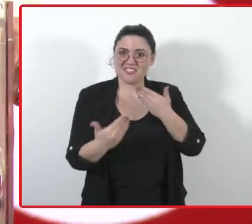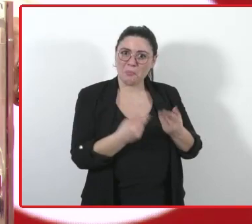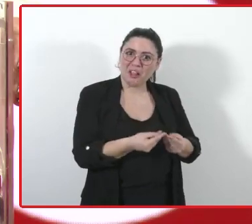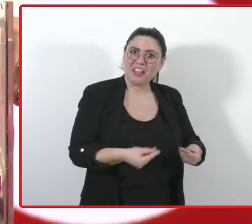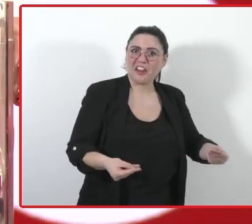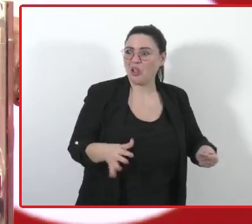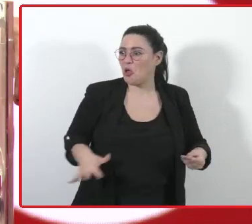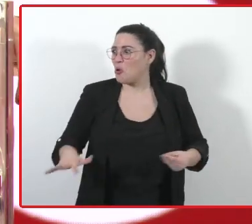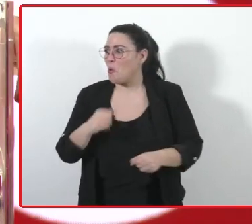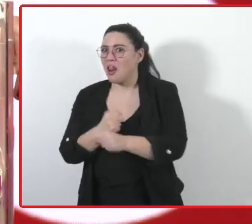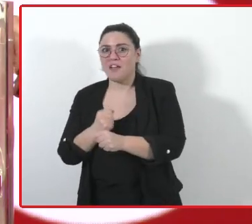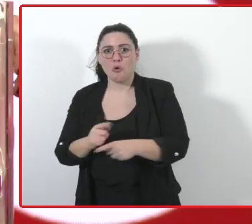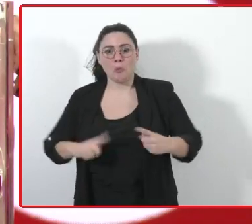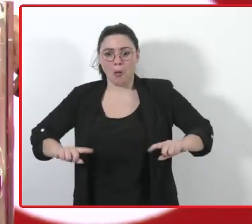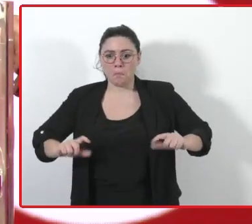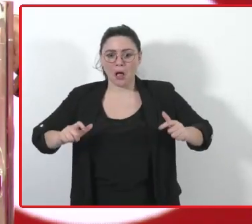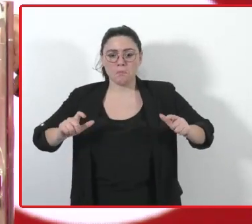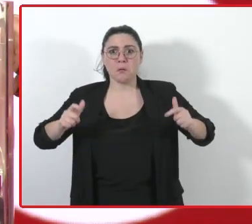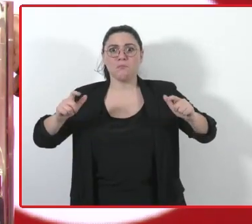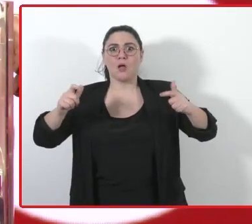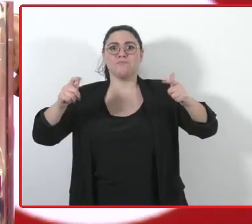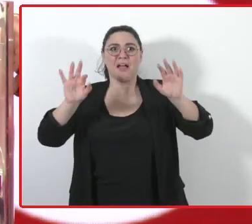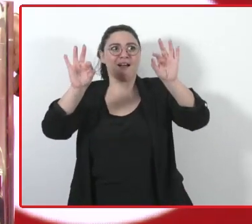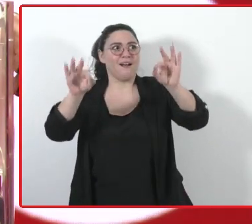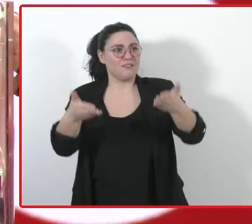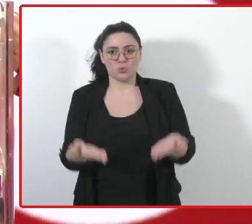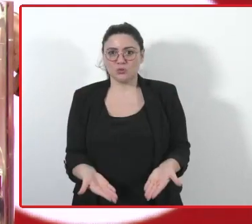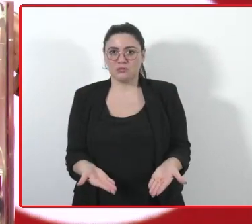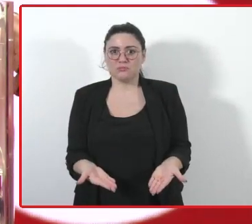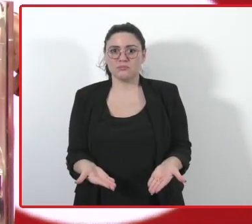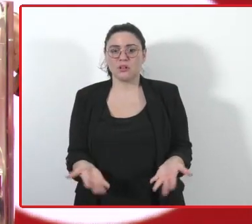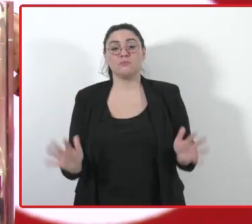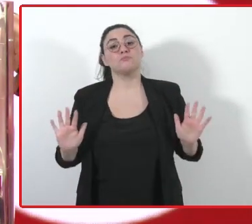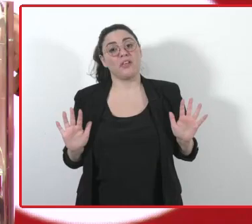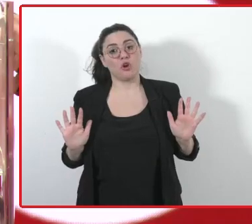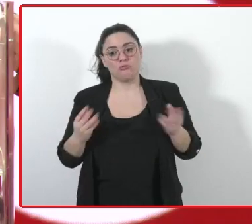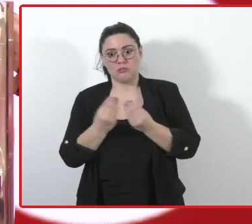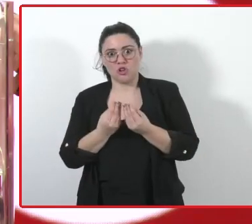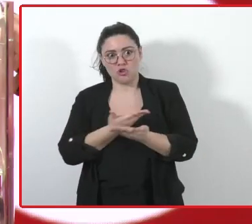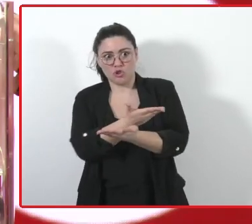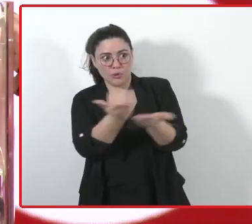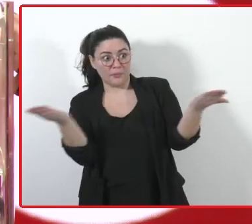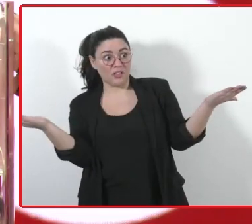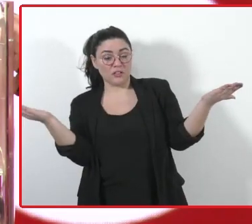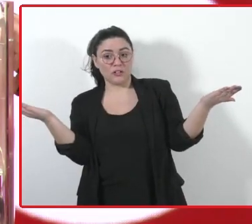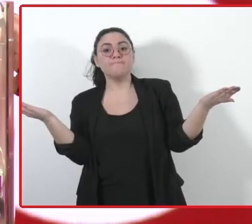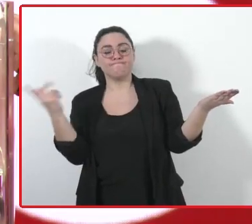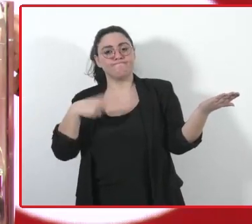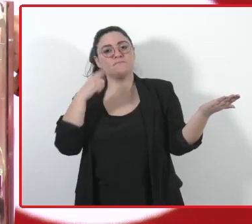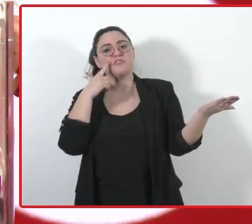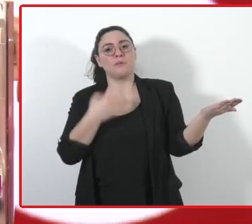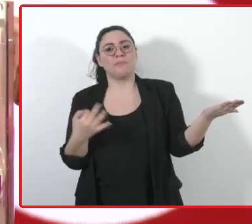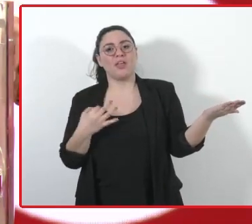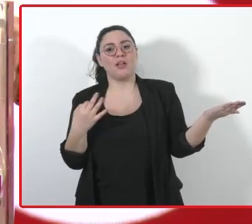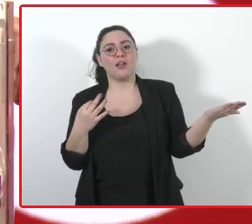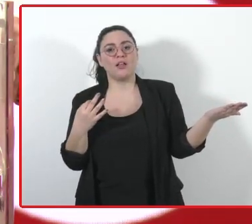fino ad arrivare fin qui però compagni e compagne noi sappiamo bene che non è tutto